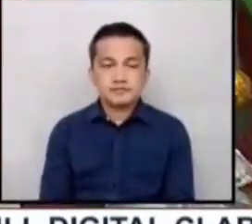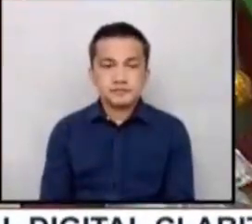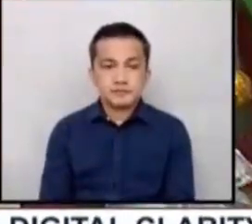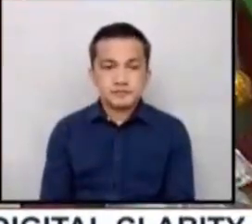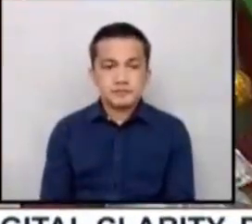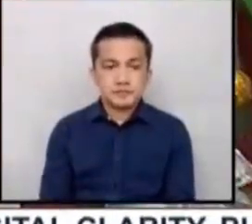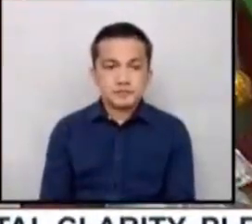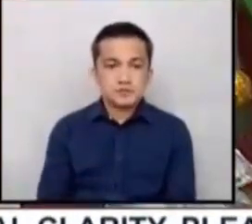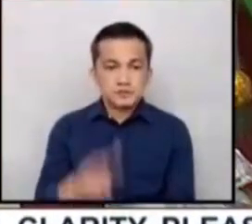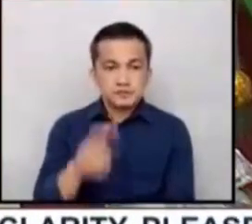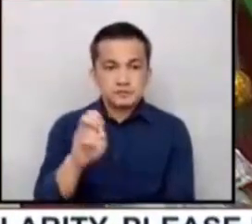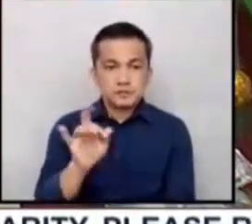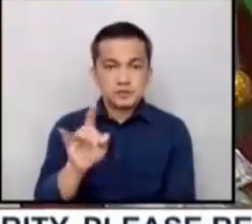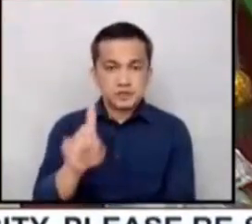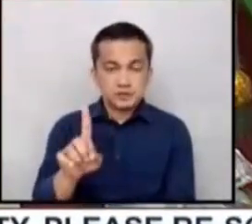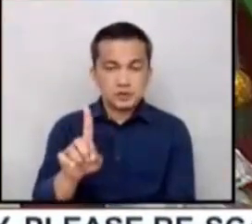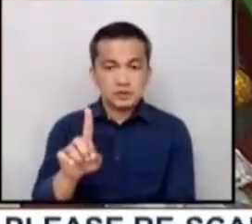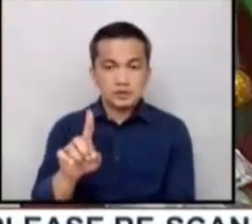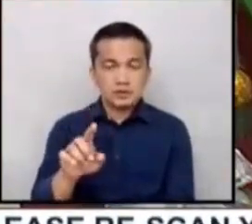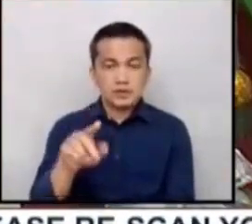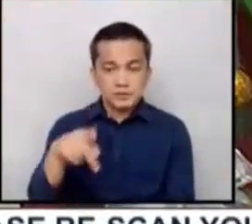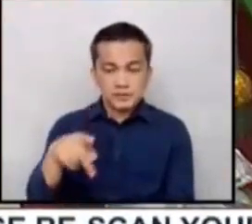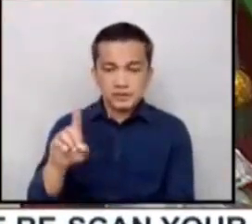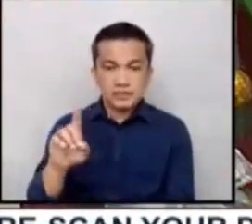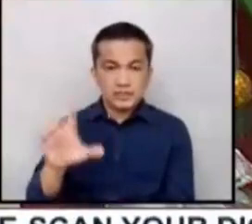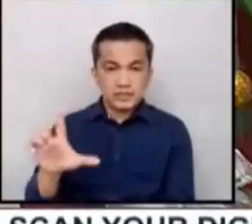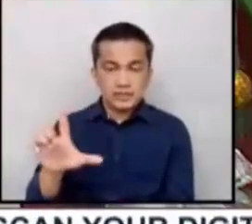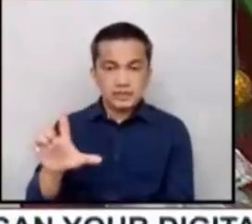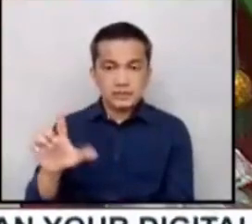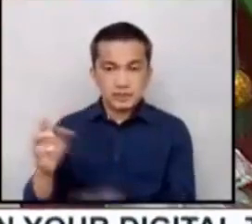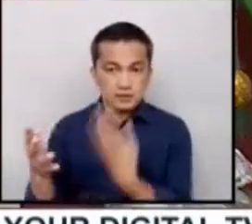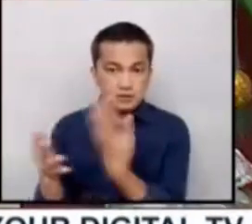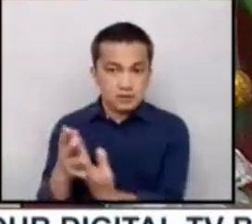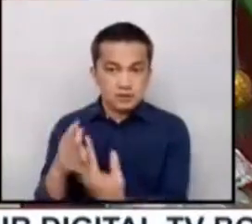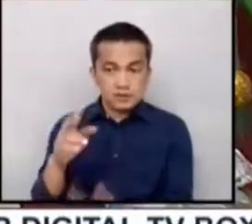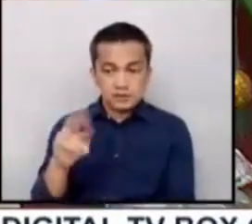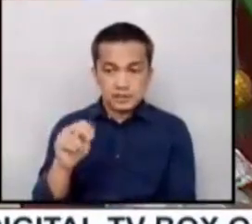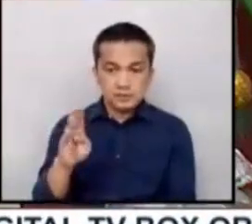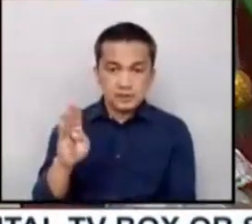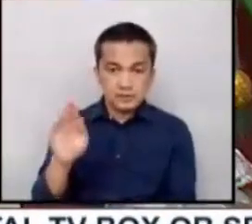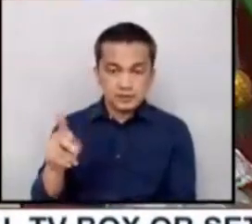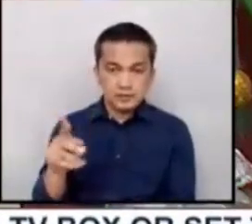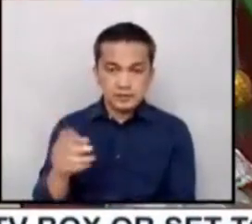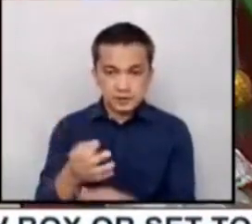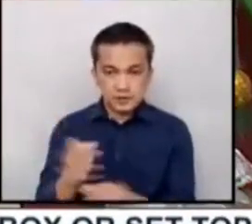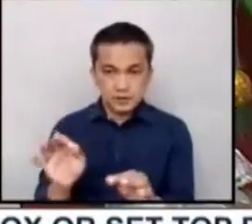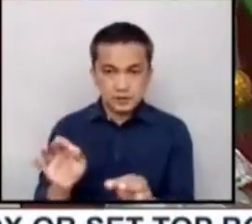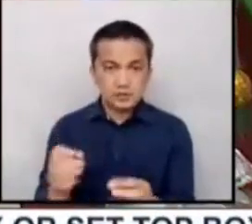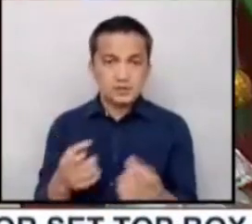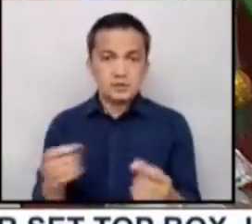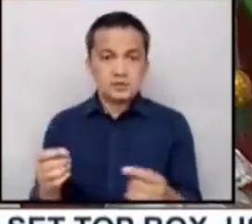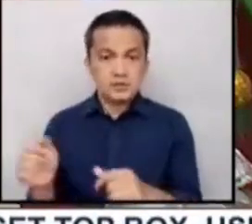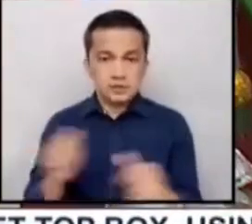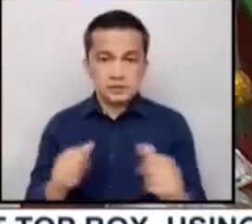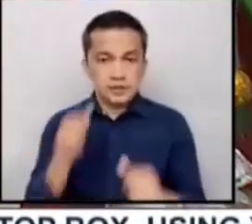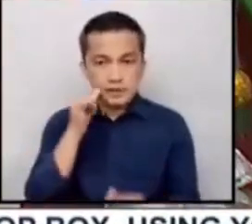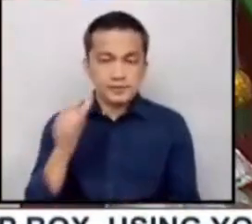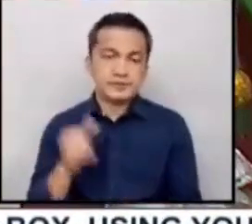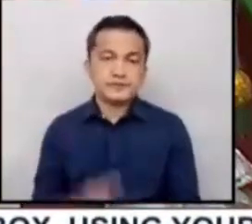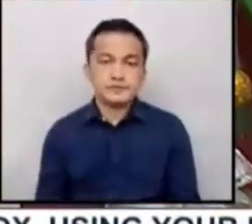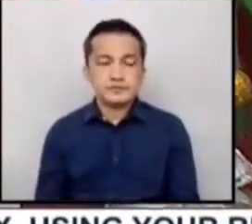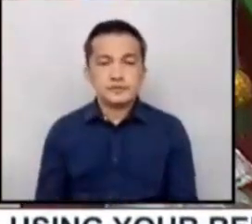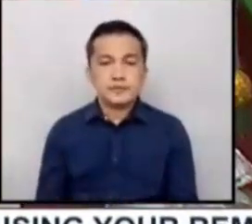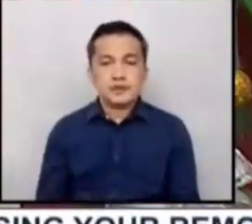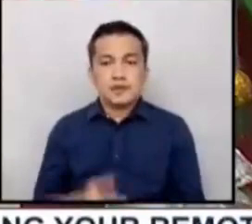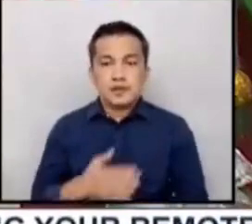281 persons deprived of liberty sa New Bilibid Prison ang pinalaya sa isinagawang culminating activity kahapon. Masayang masaya